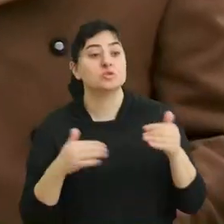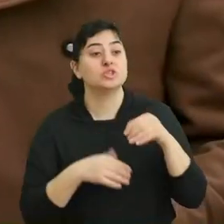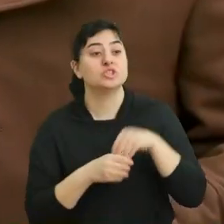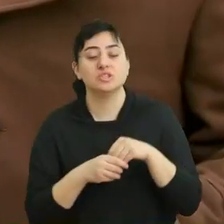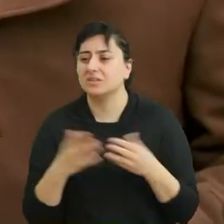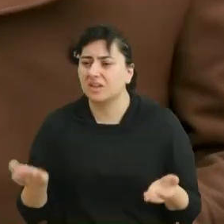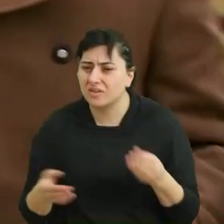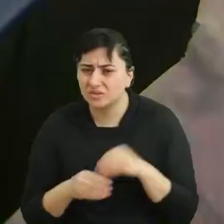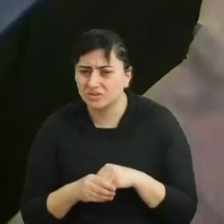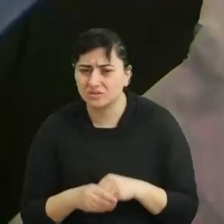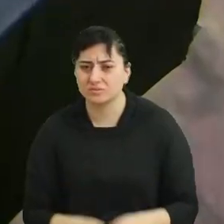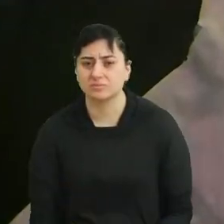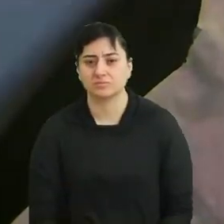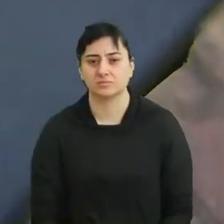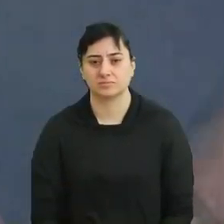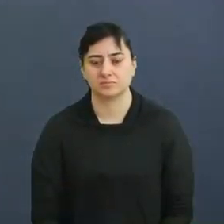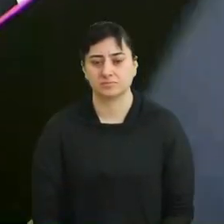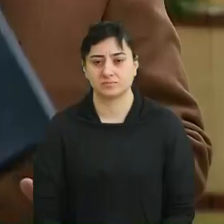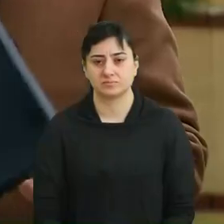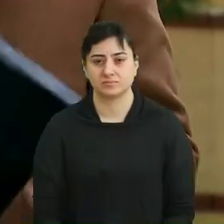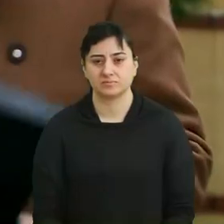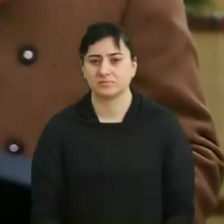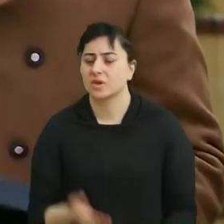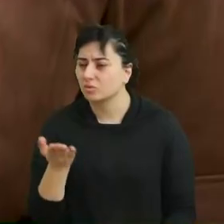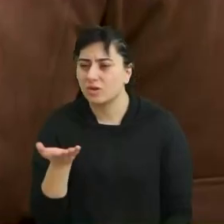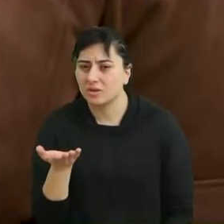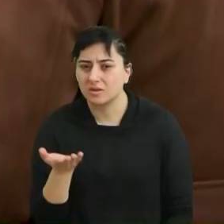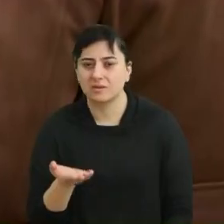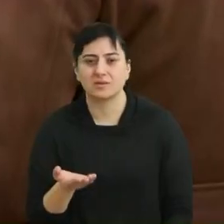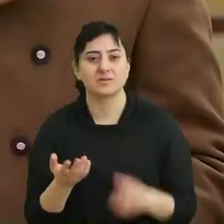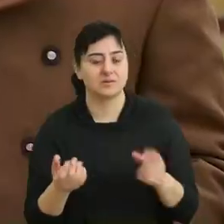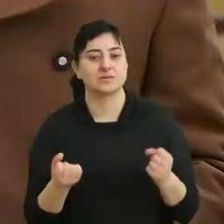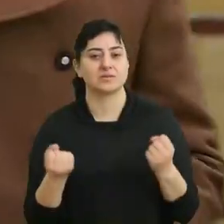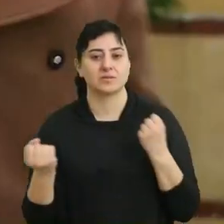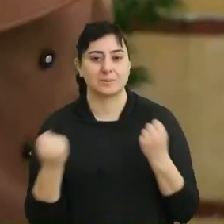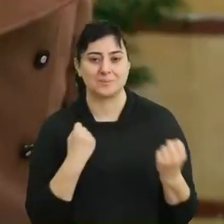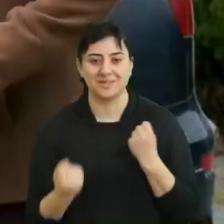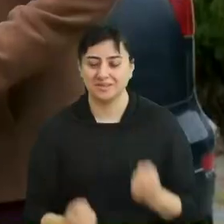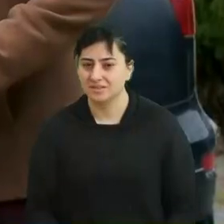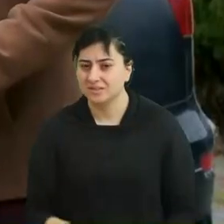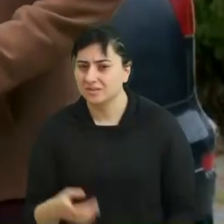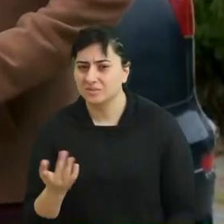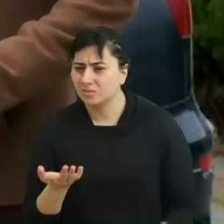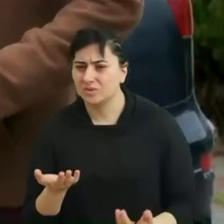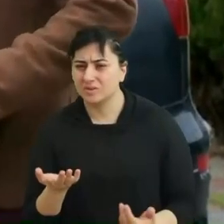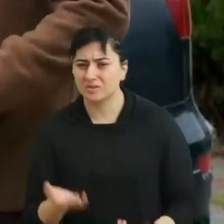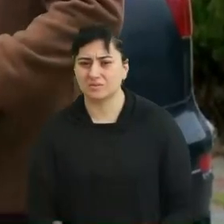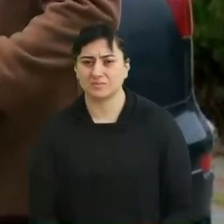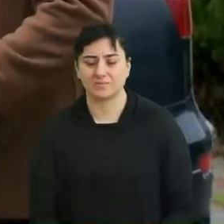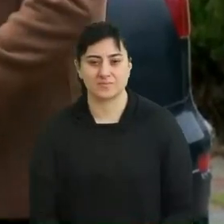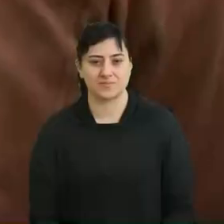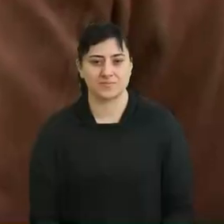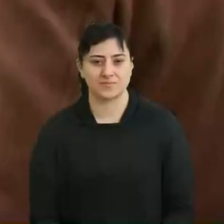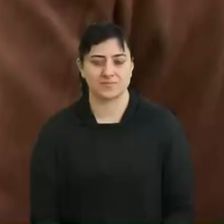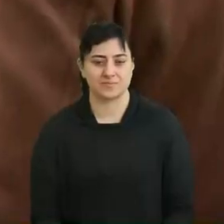Kutunun içindeki mi? He. Bu nedir ya? Dımbıl. Dımbıl mı? Dımbıl nedir ya?